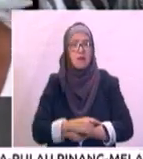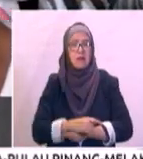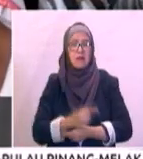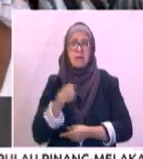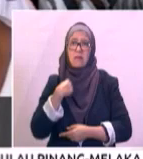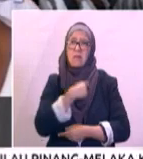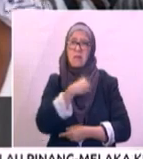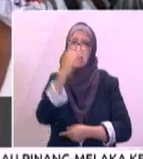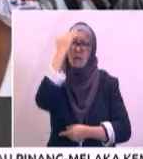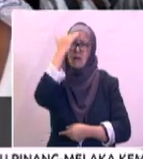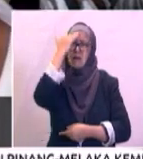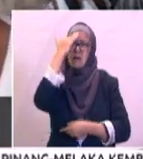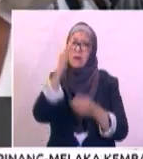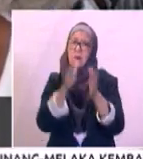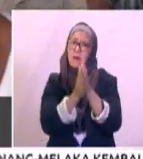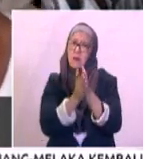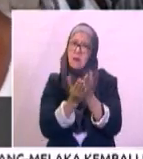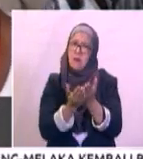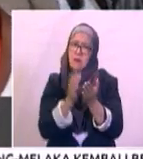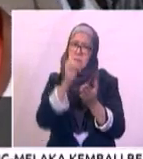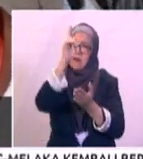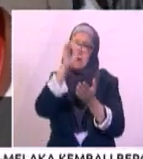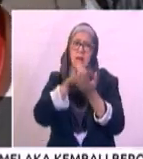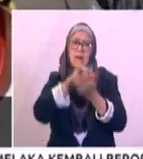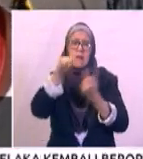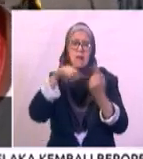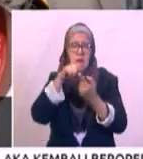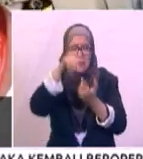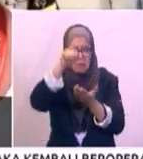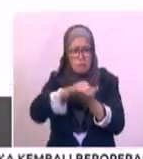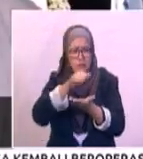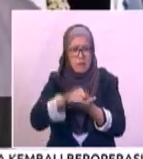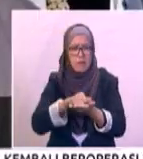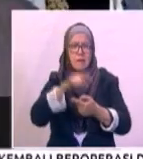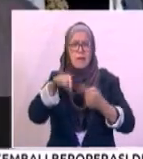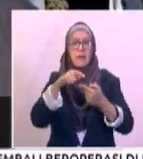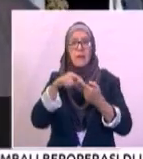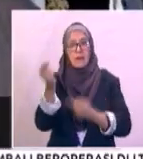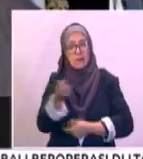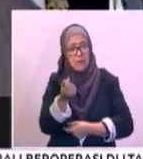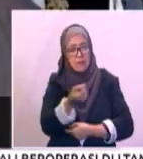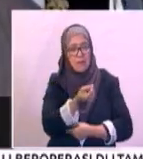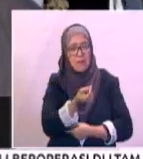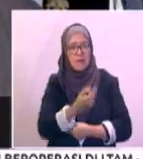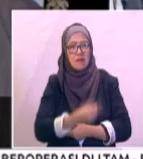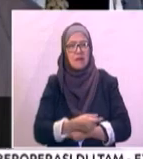Quran tu bila dia dicetak, bila dia ditulis kan.